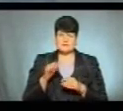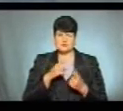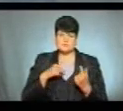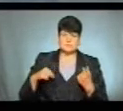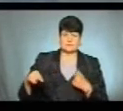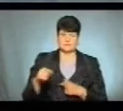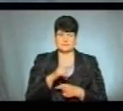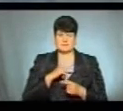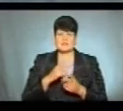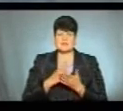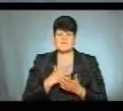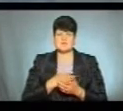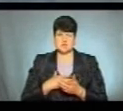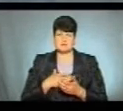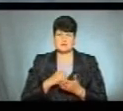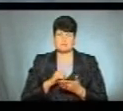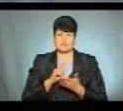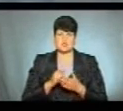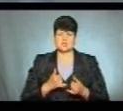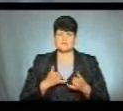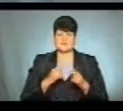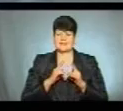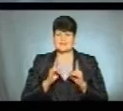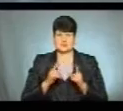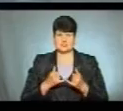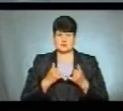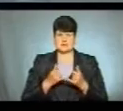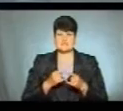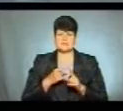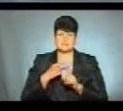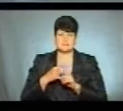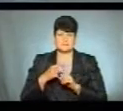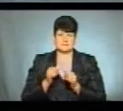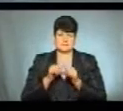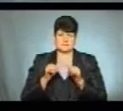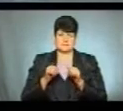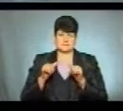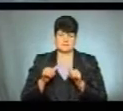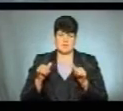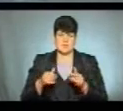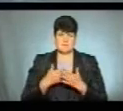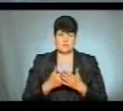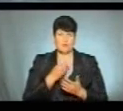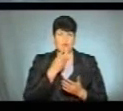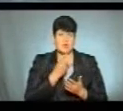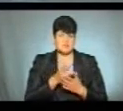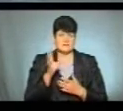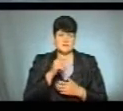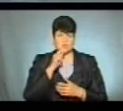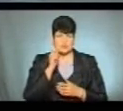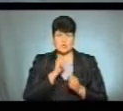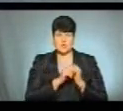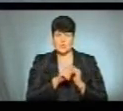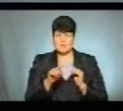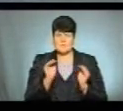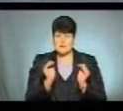є надзвичайно важливим. І ми повинні шанувати, не тільки шанувати, ми повинні це примножувати. І повинні своїм прикладом показувати всій Україні і кожному